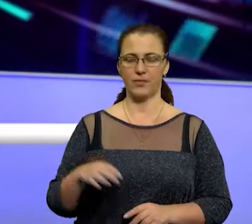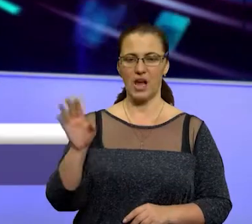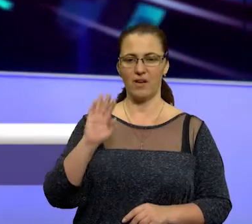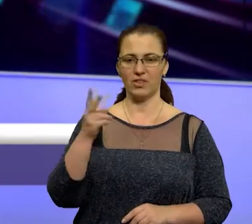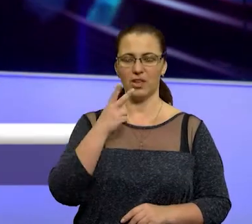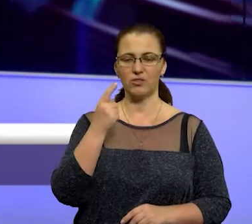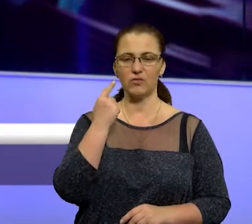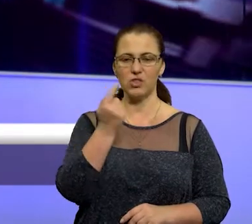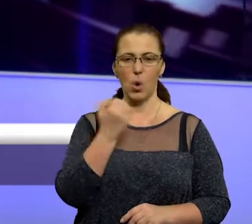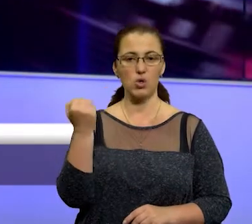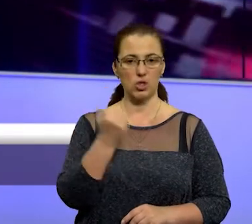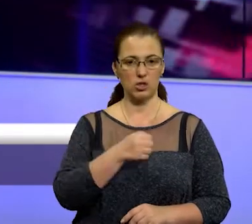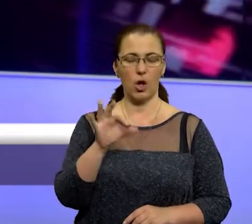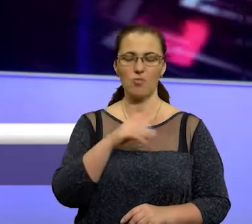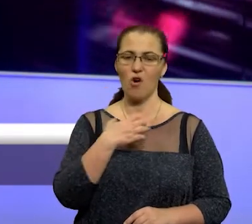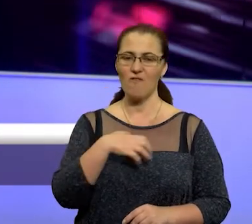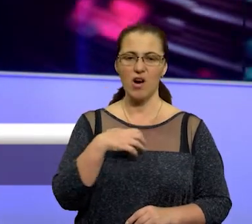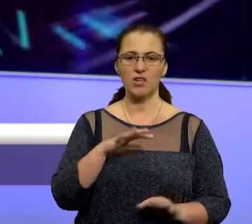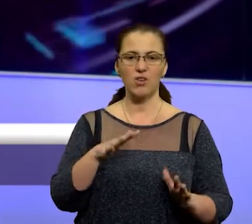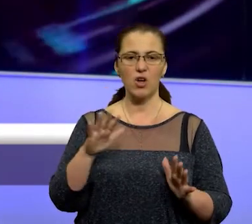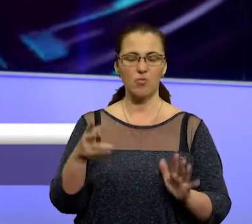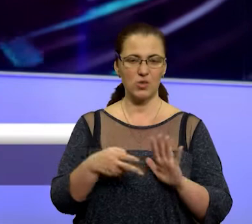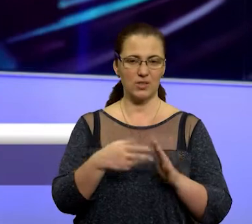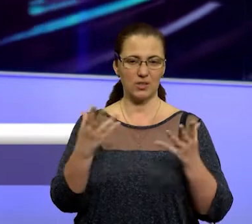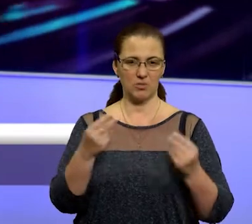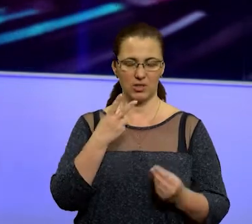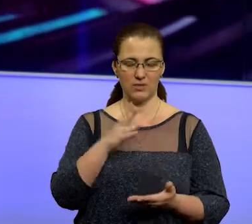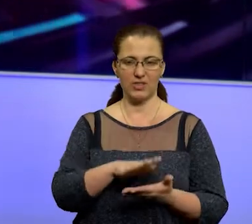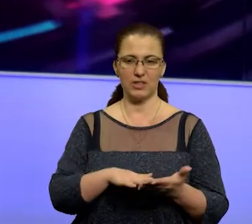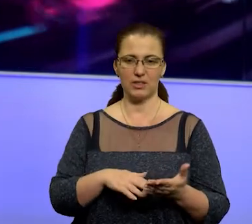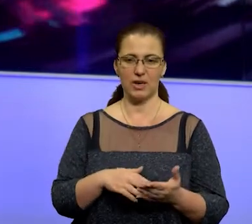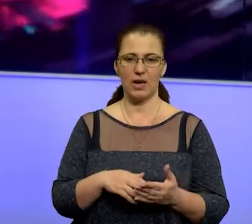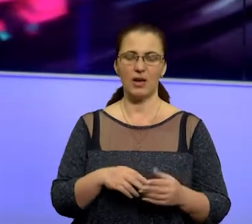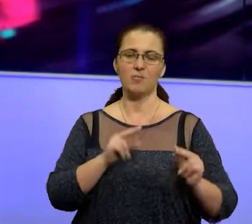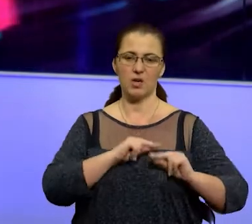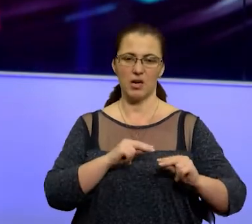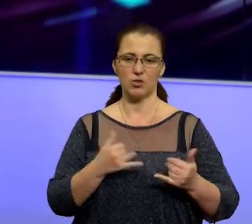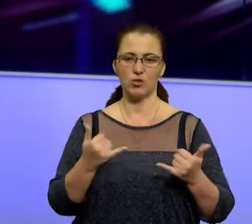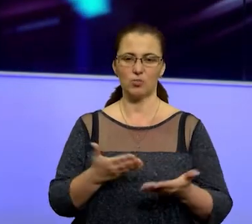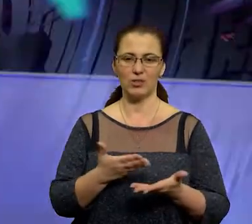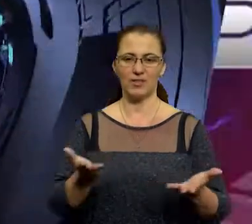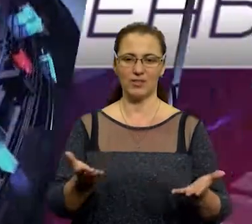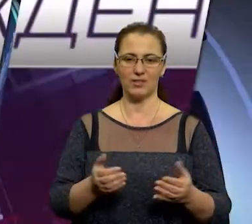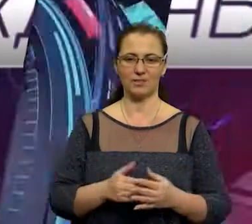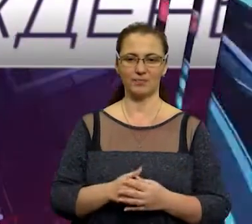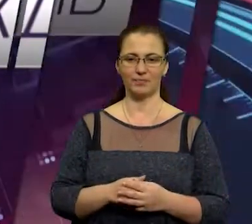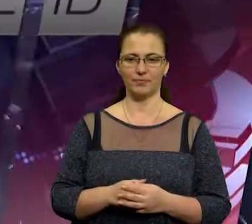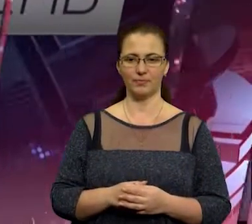ефірі програма «Очі за тиждень» про найважливіші події останніх 7 днів. Дивіться далі. Супровід жестовою мовою виконує моя колега.